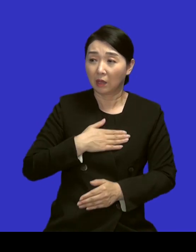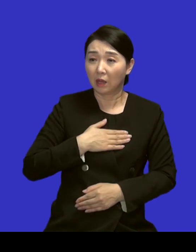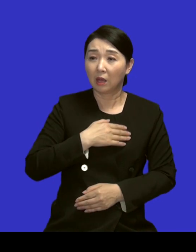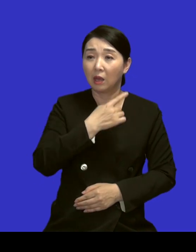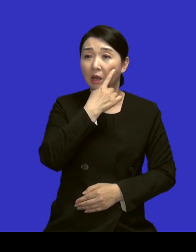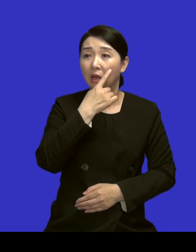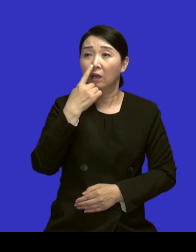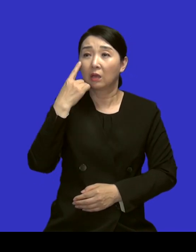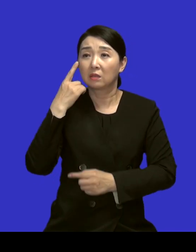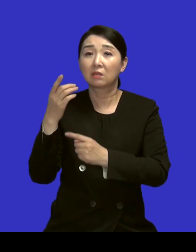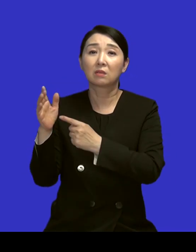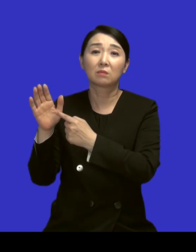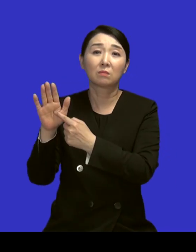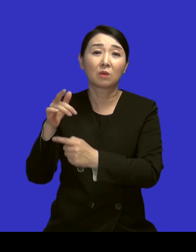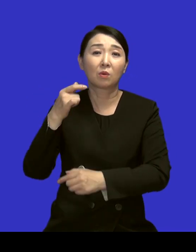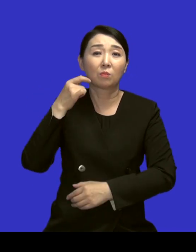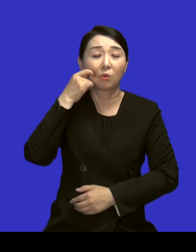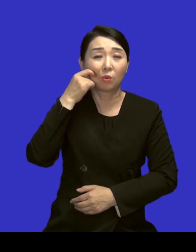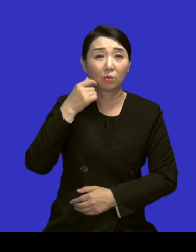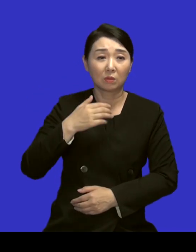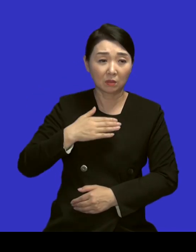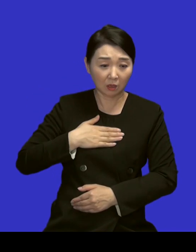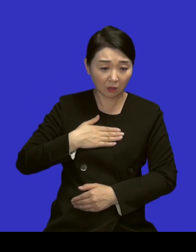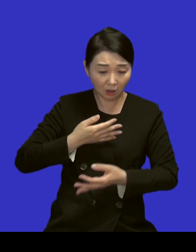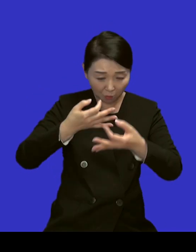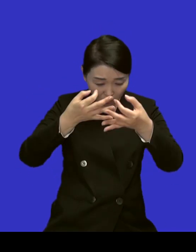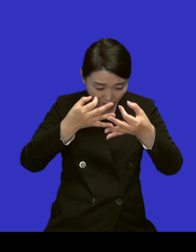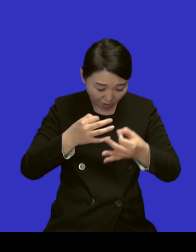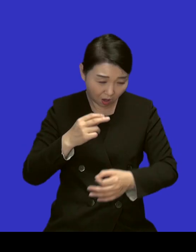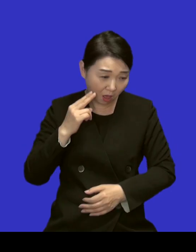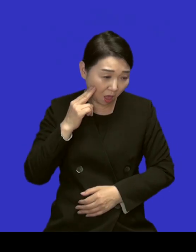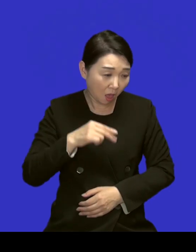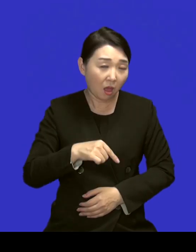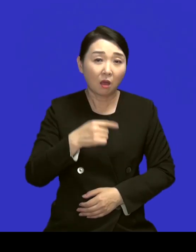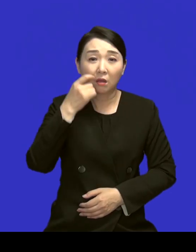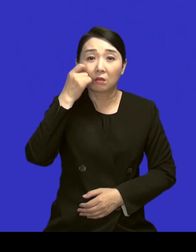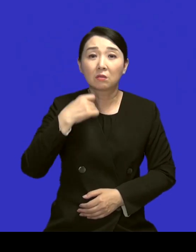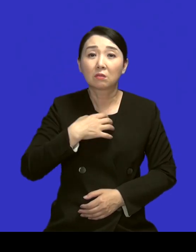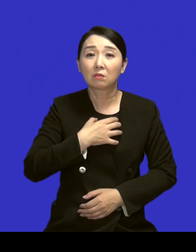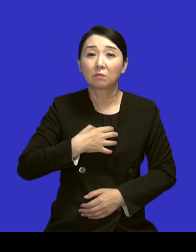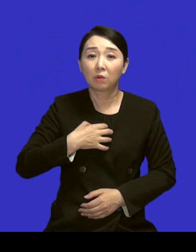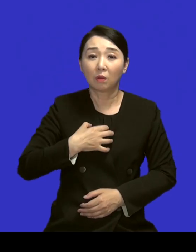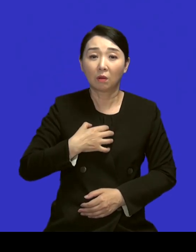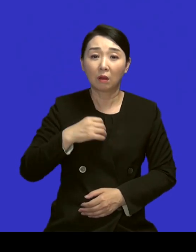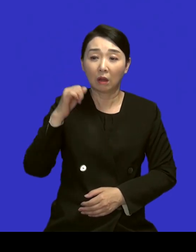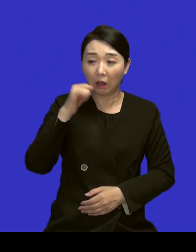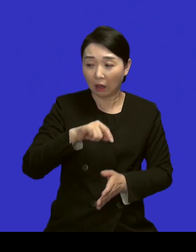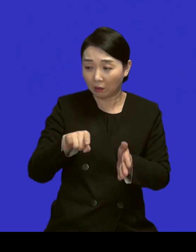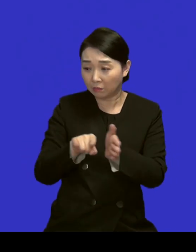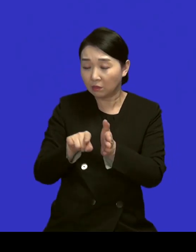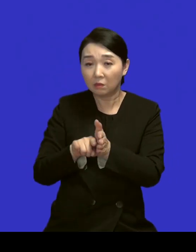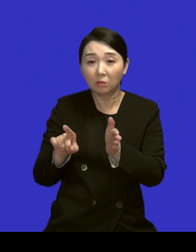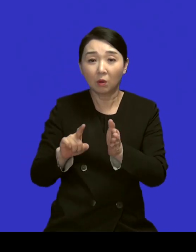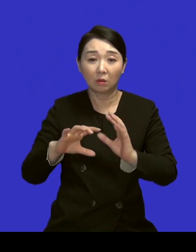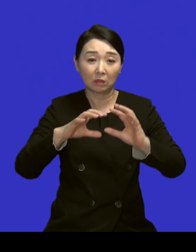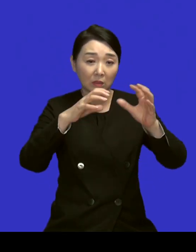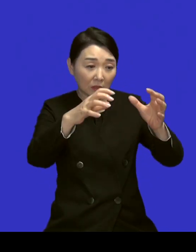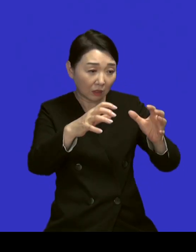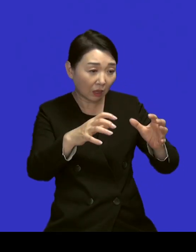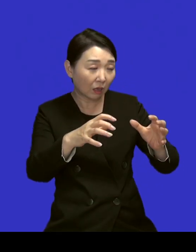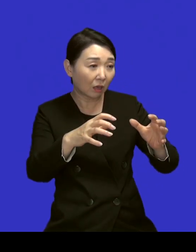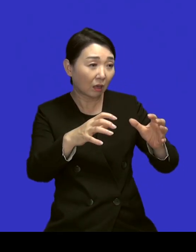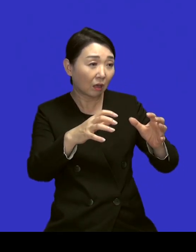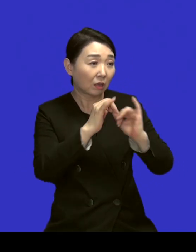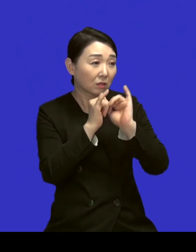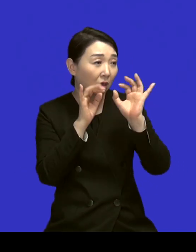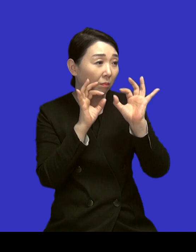것이 비참한 거예요. 우리가 믿음이라고 하는 게 세상 앞에 서보면 이렇게